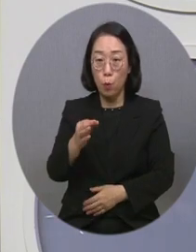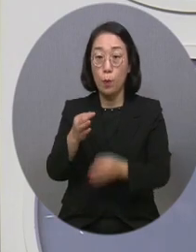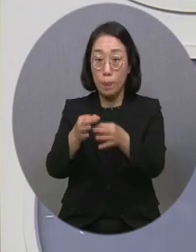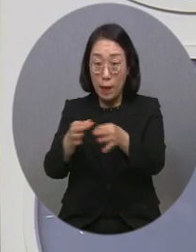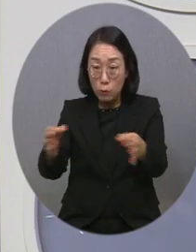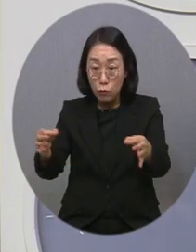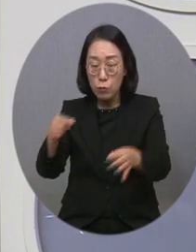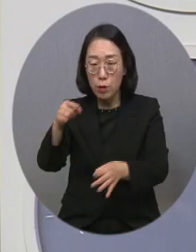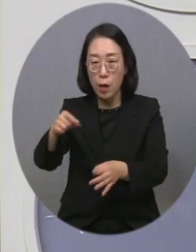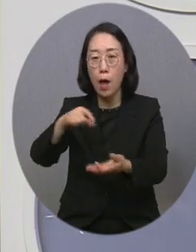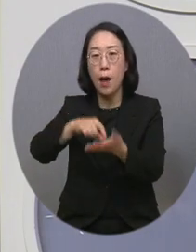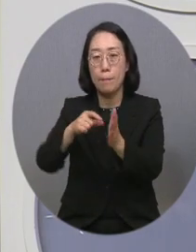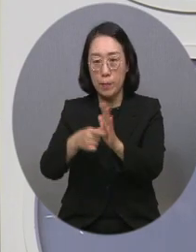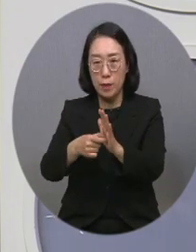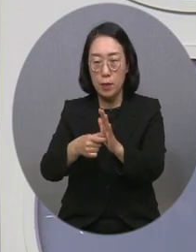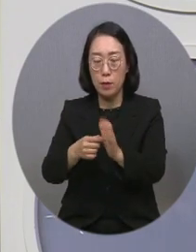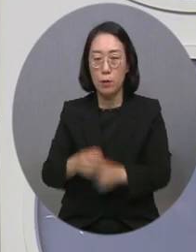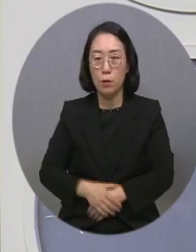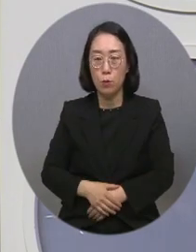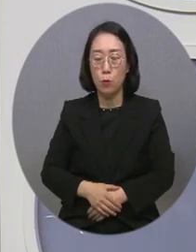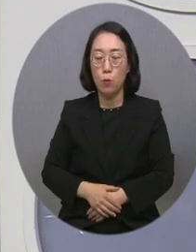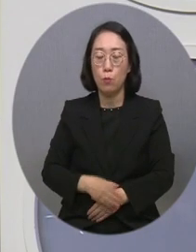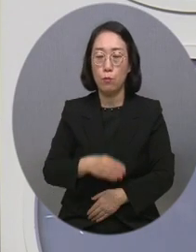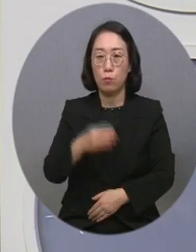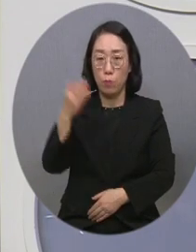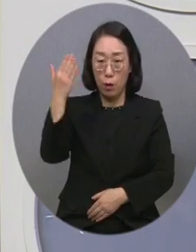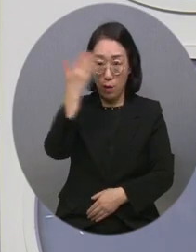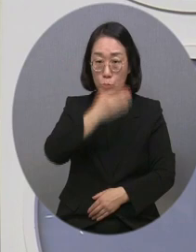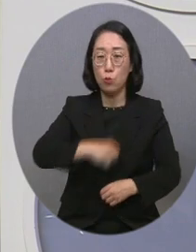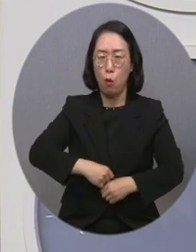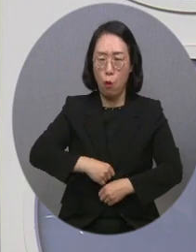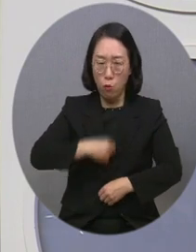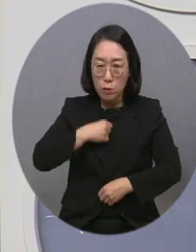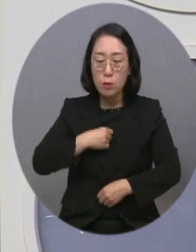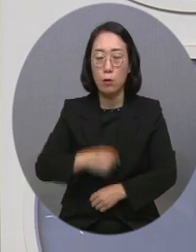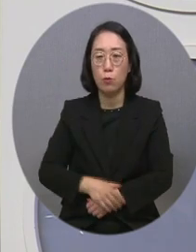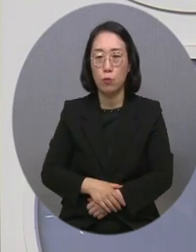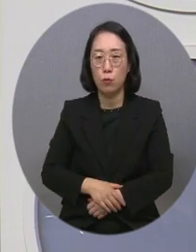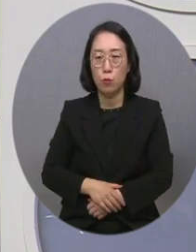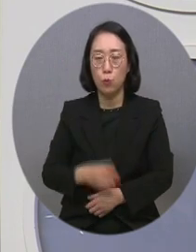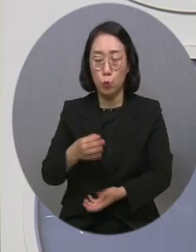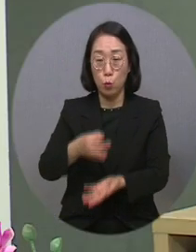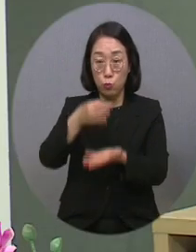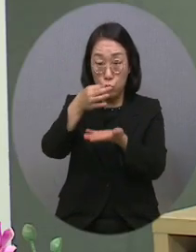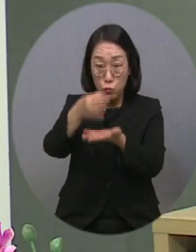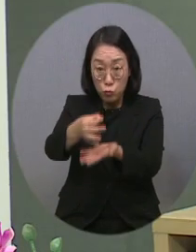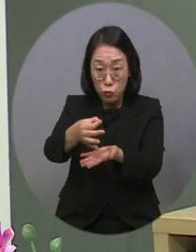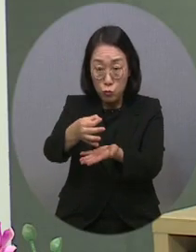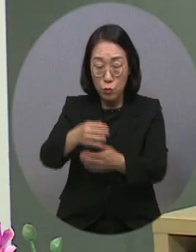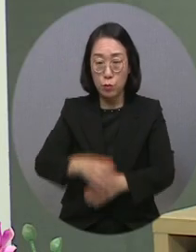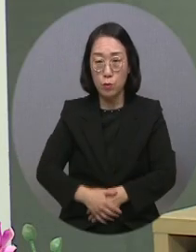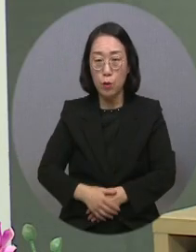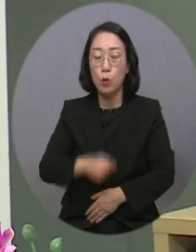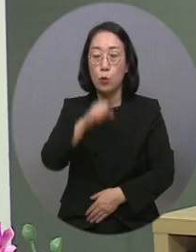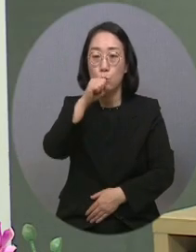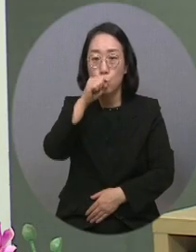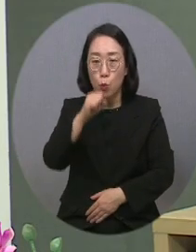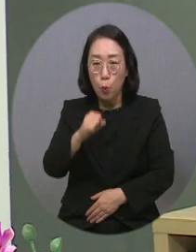합리성과 어떤 투명성 그리고 이 배분했을 때 어떤 좋은